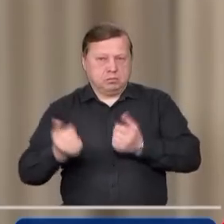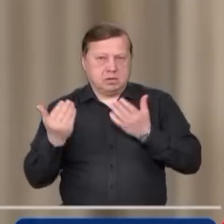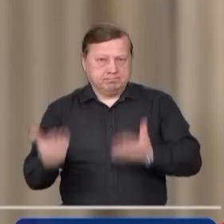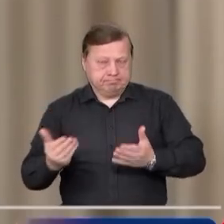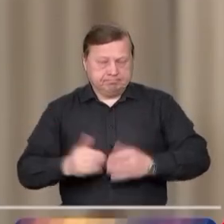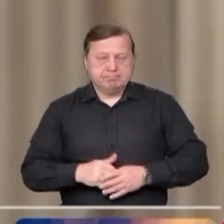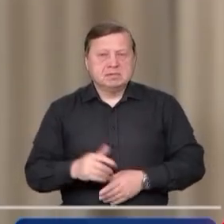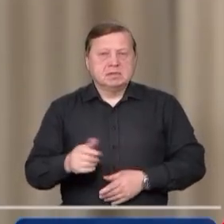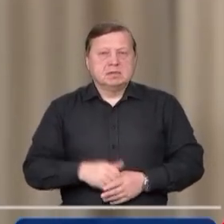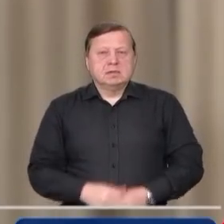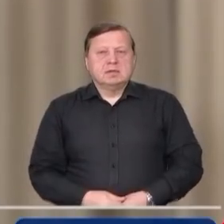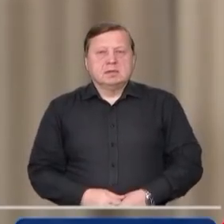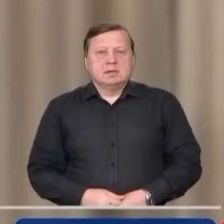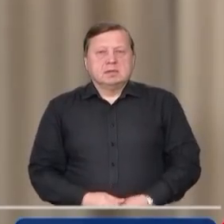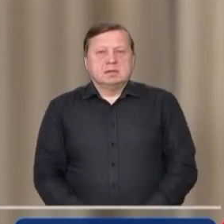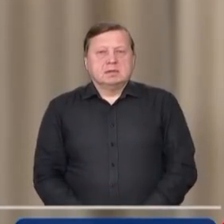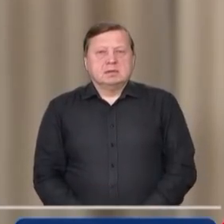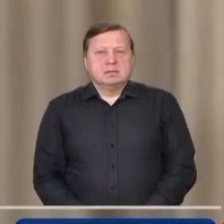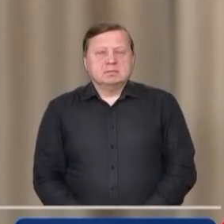Dyrektorzy firm